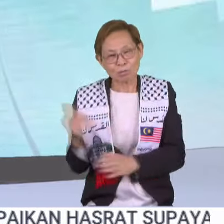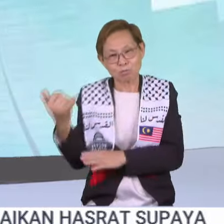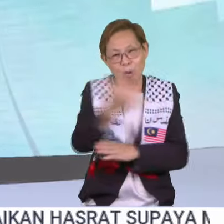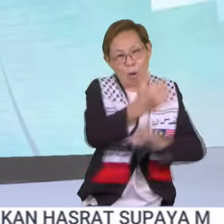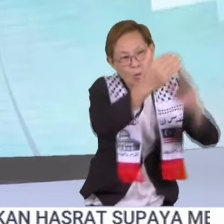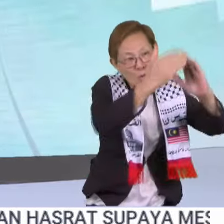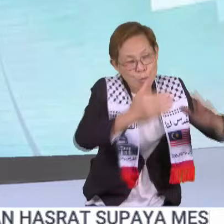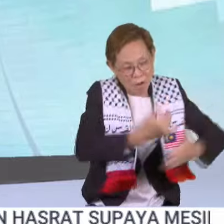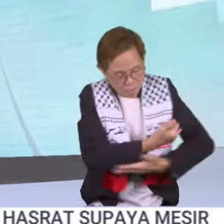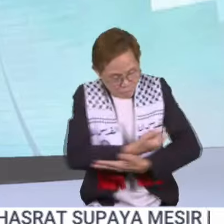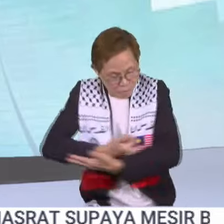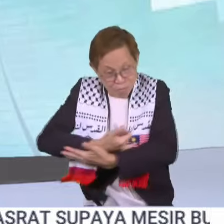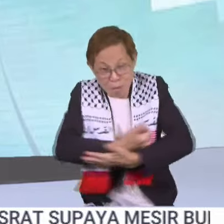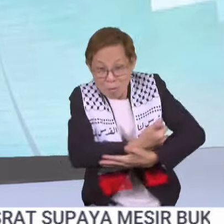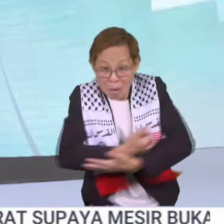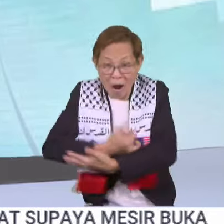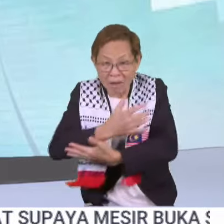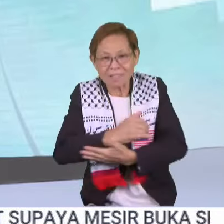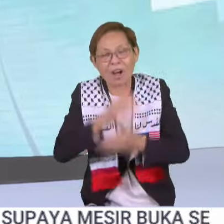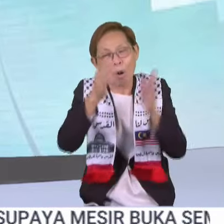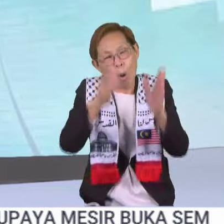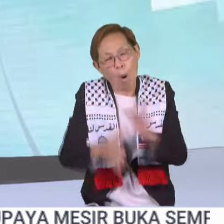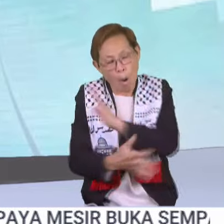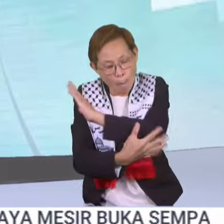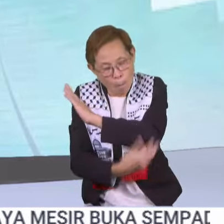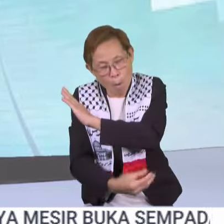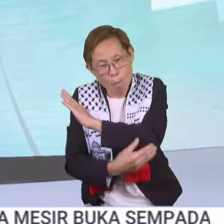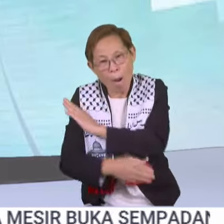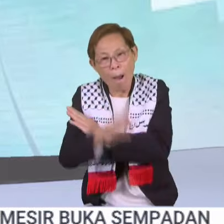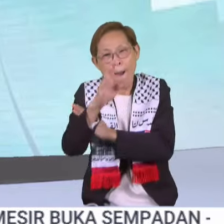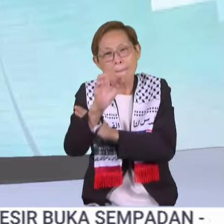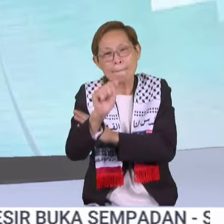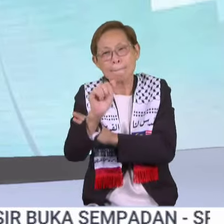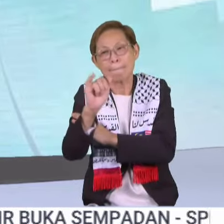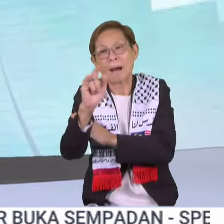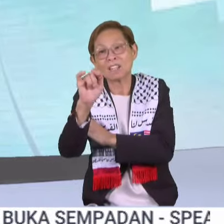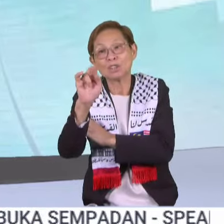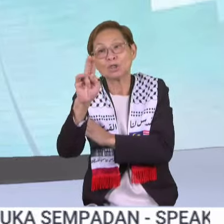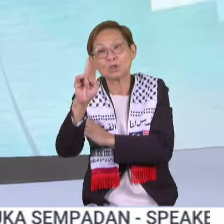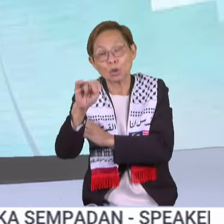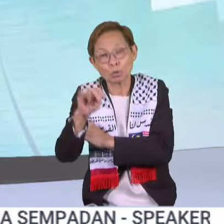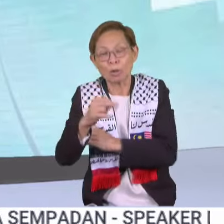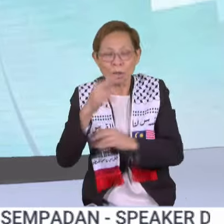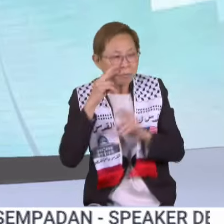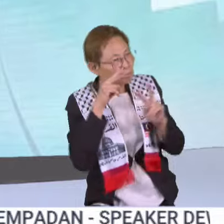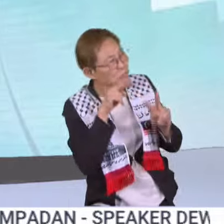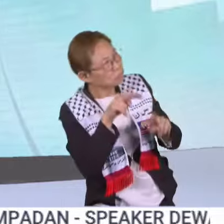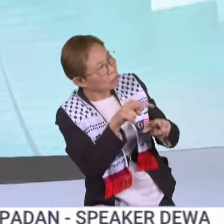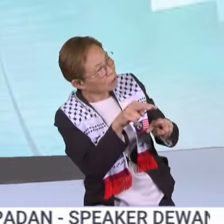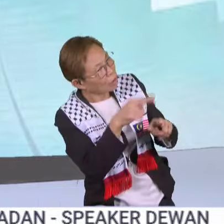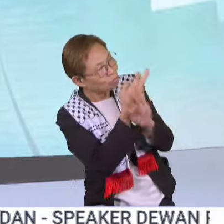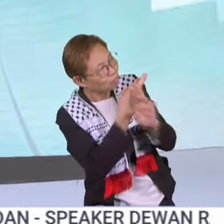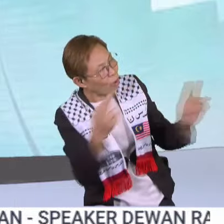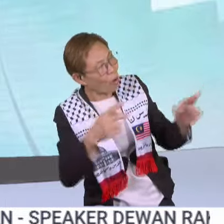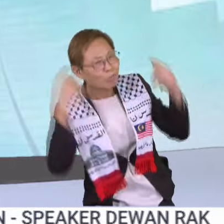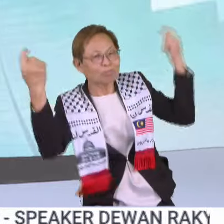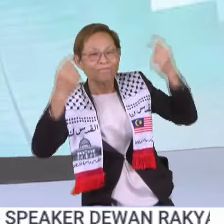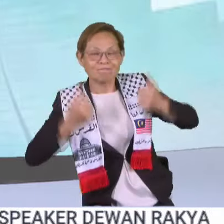ke rumah anak-anak yatim dan Asnaf Baitun Nurwadah meninjau persiapan mereka menyambut hari raya.